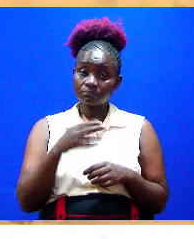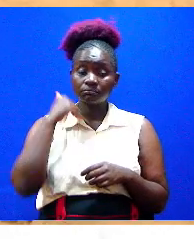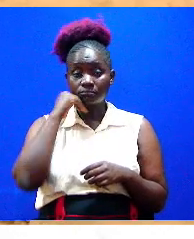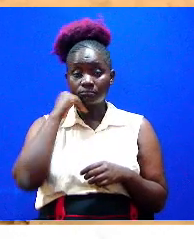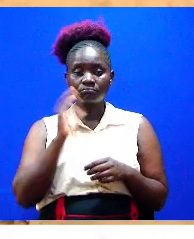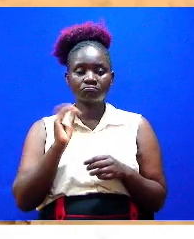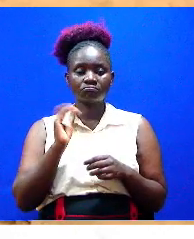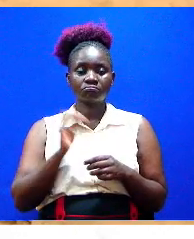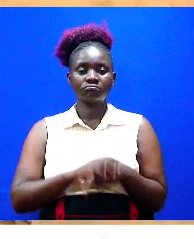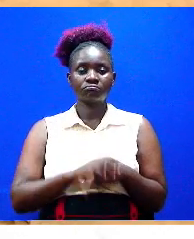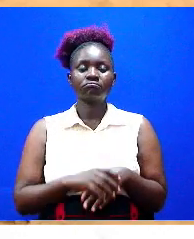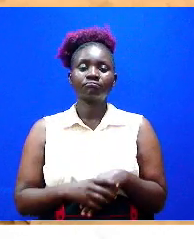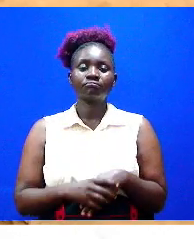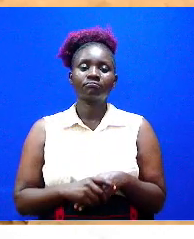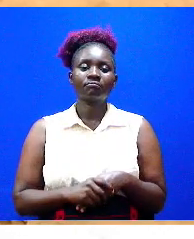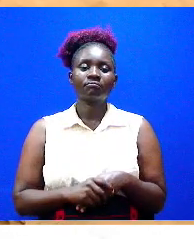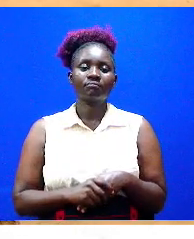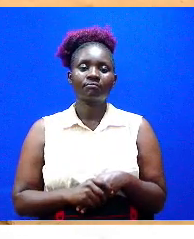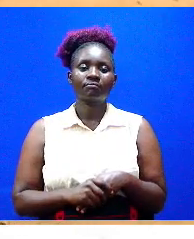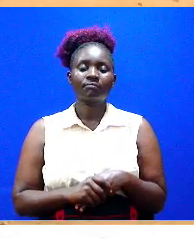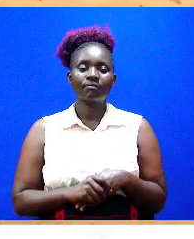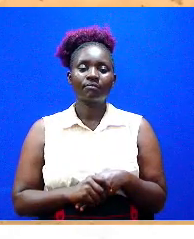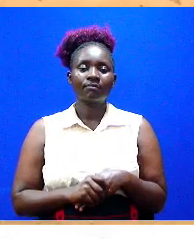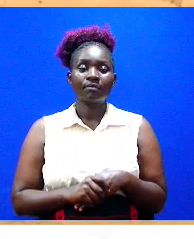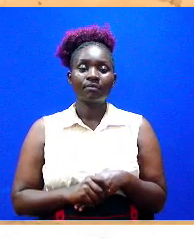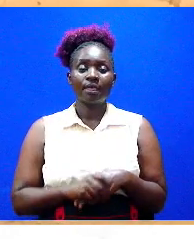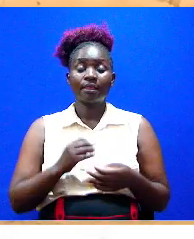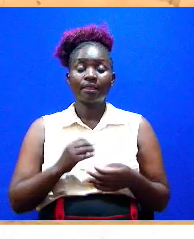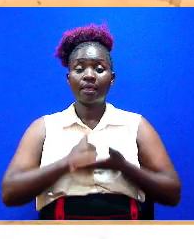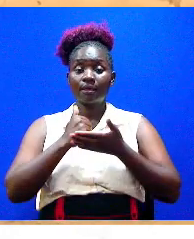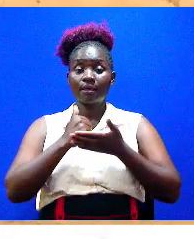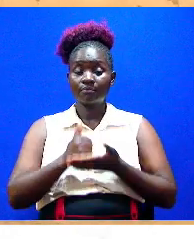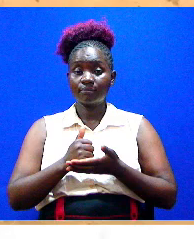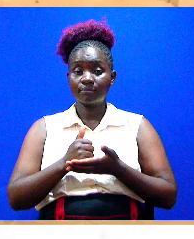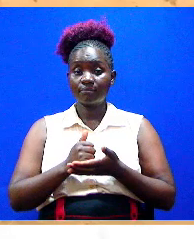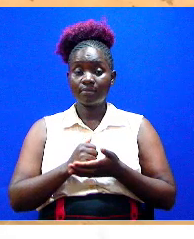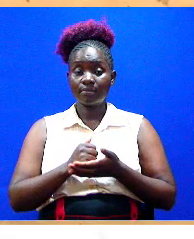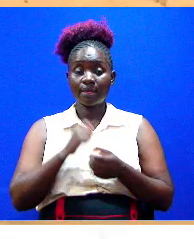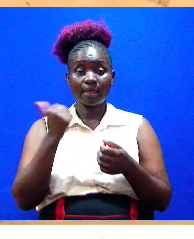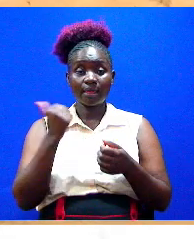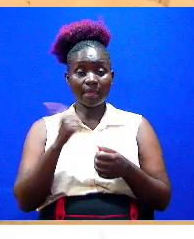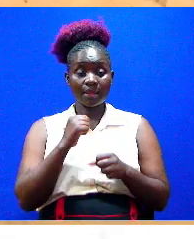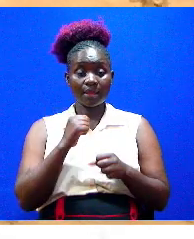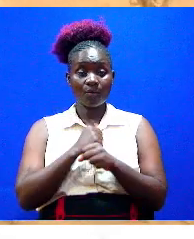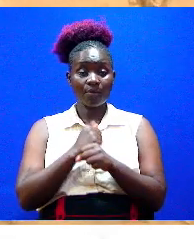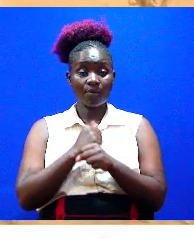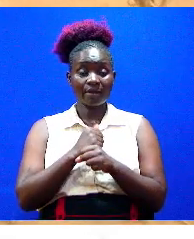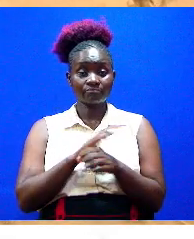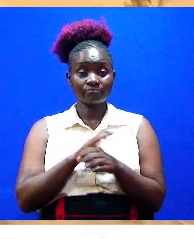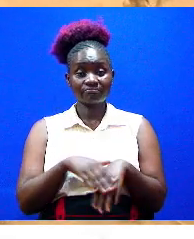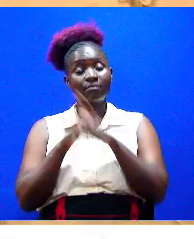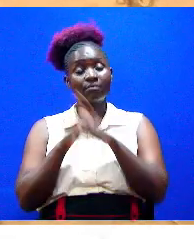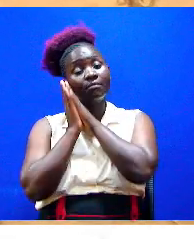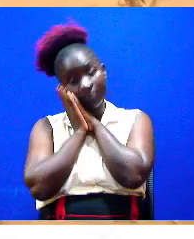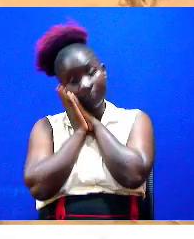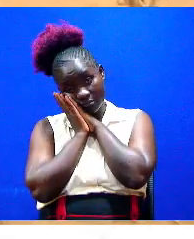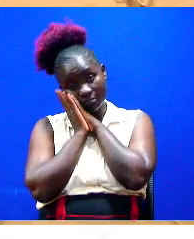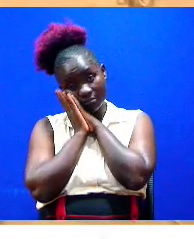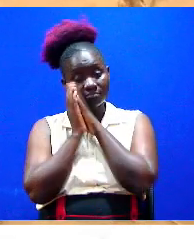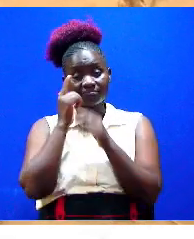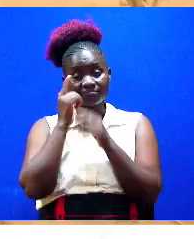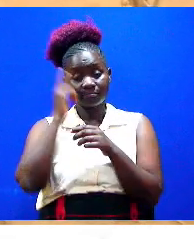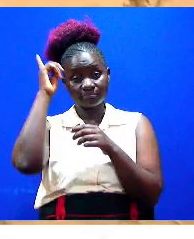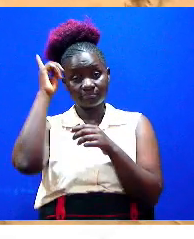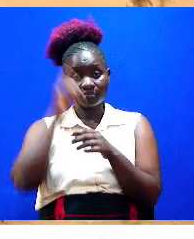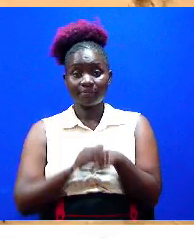kareko. Angwana wano mbali kwenyara kukora kasi anda wano wala ile nsabu. Wano inche ngubasu